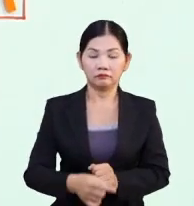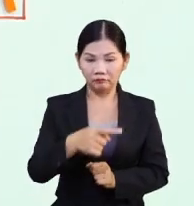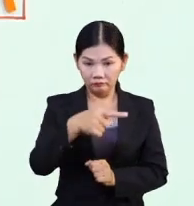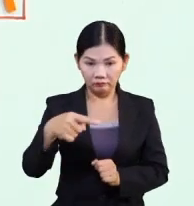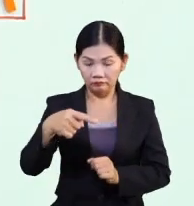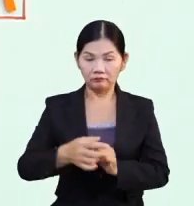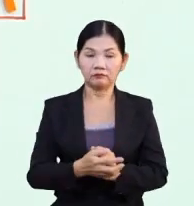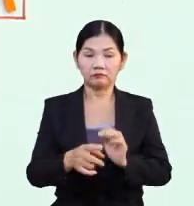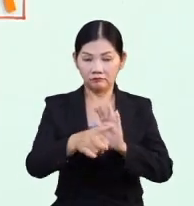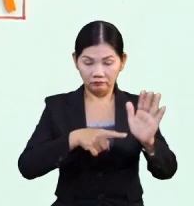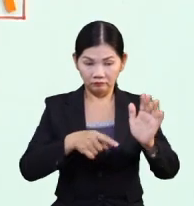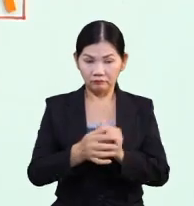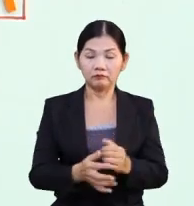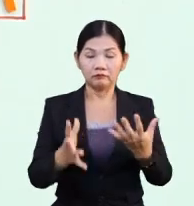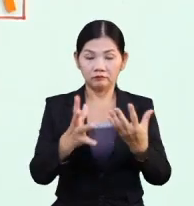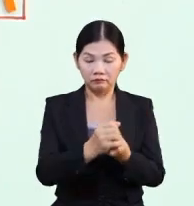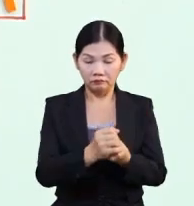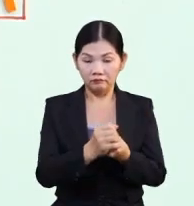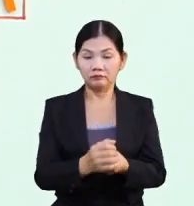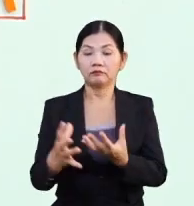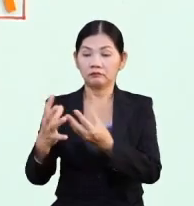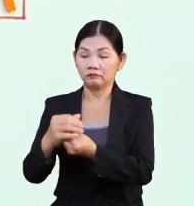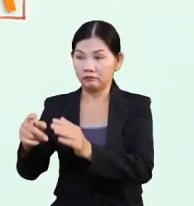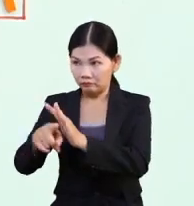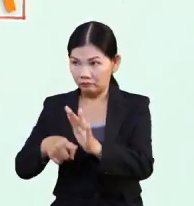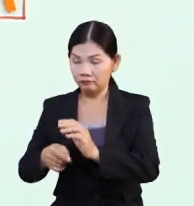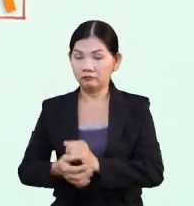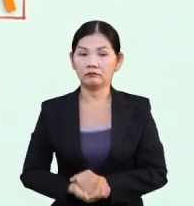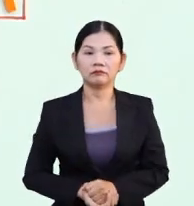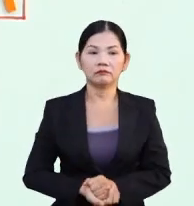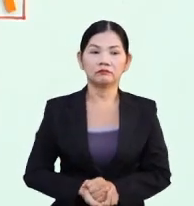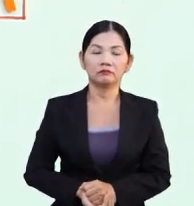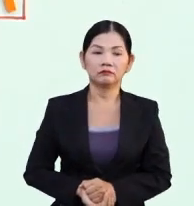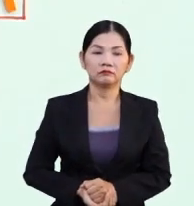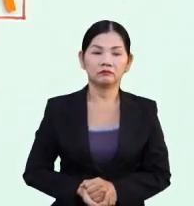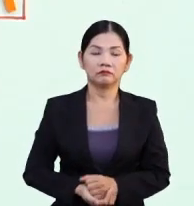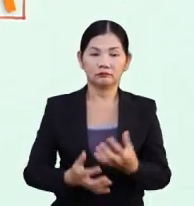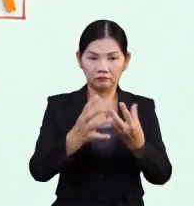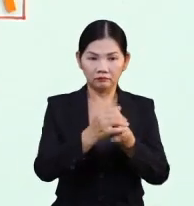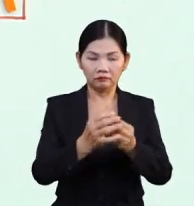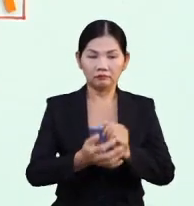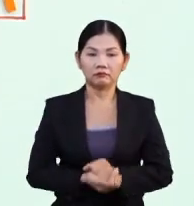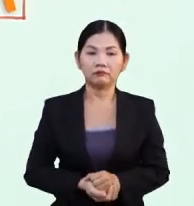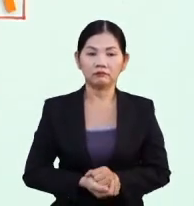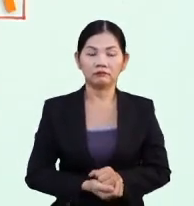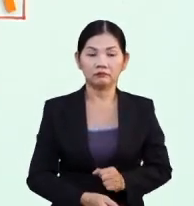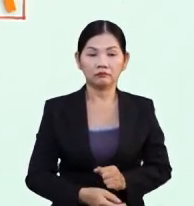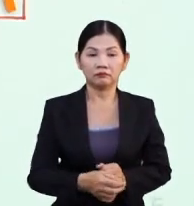បានគឺយើងធ្វើប្រមាណវិធីចាប្រមាណវិធីដកគឺយើងយកចំនួនណាដកចំនួនណាគាត់ចាគឺយើងយកចំនួន